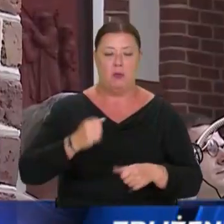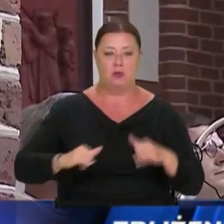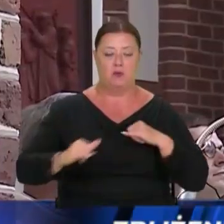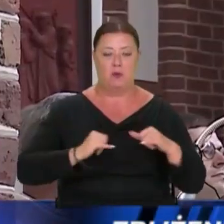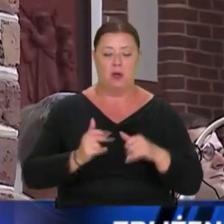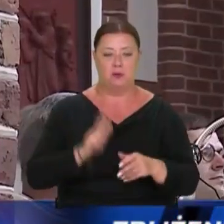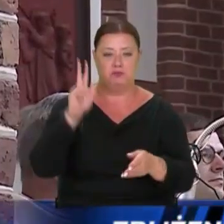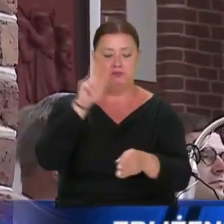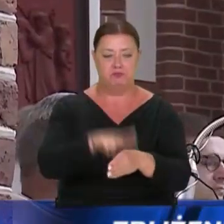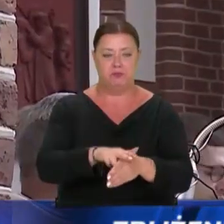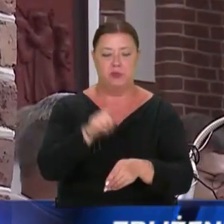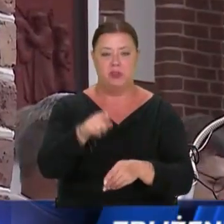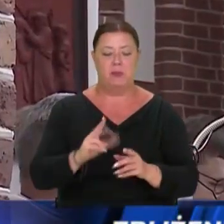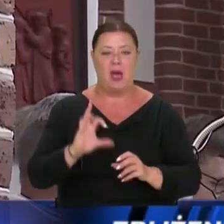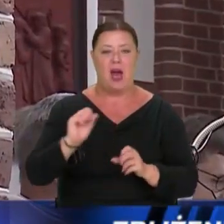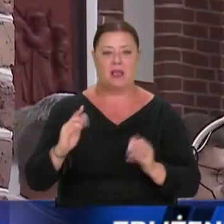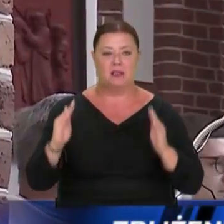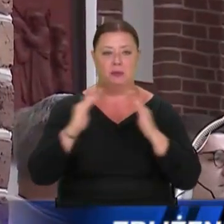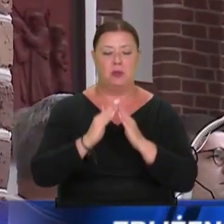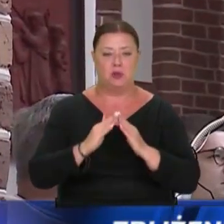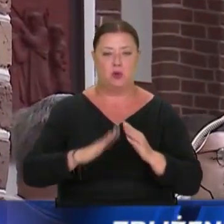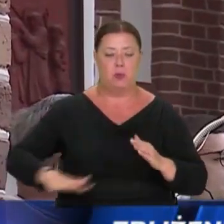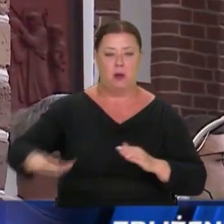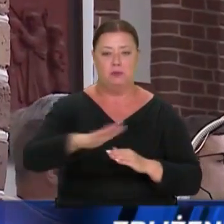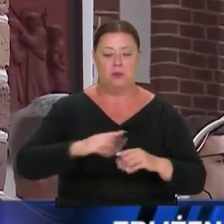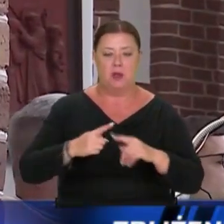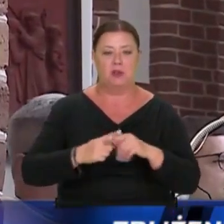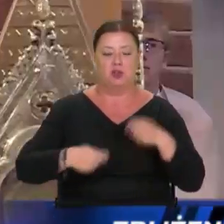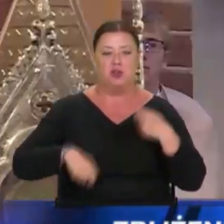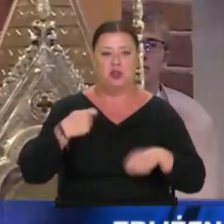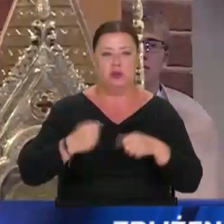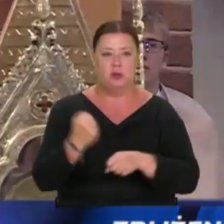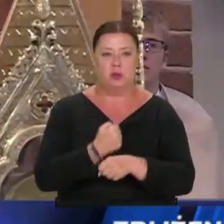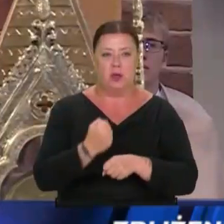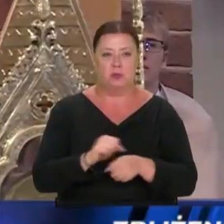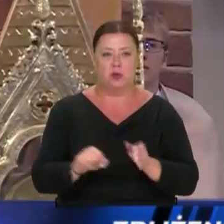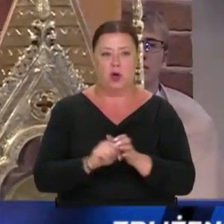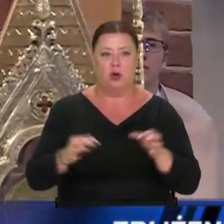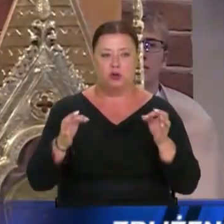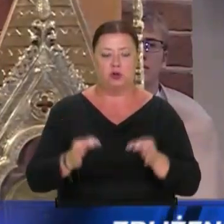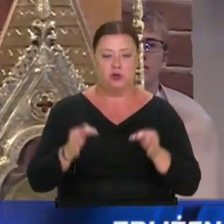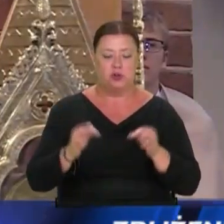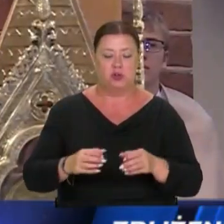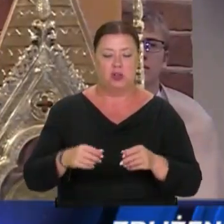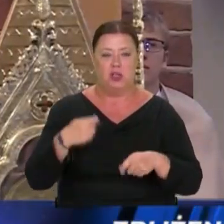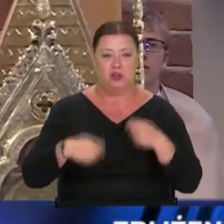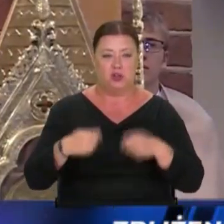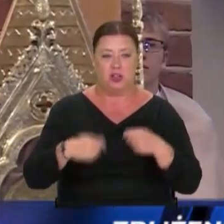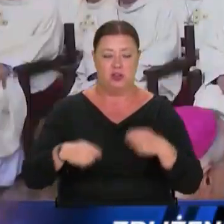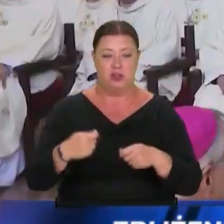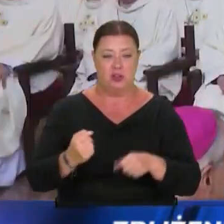ustanawiamy Cię arcybiskupem metropolitą szczecińsko-kamieńskim. Od dzisiaj archidiecezja szczecińsko-kamieńska to mój